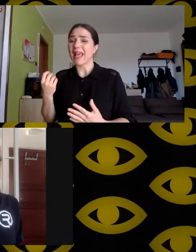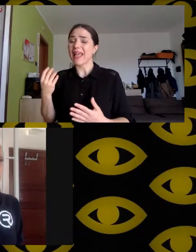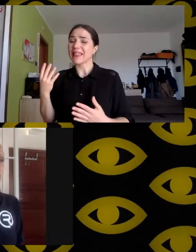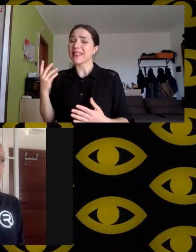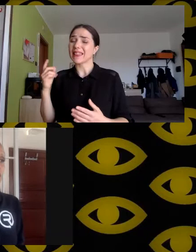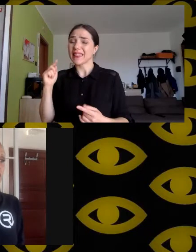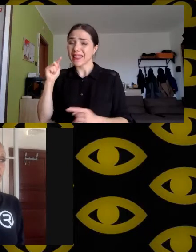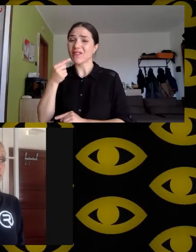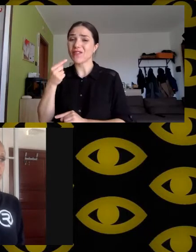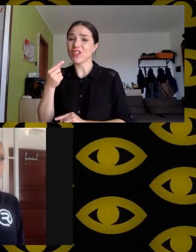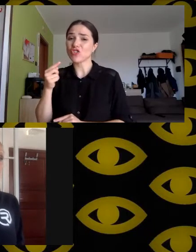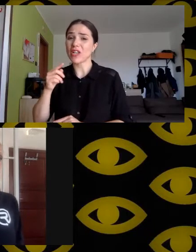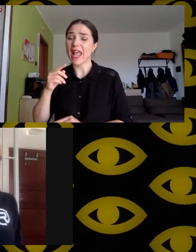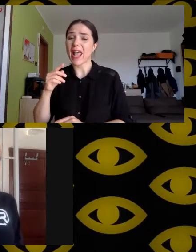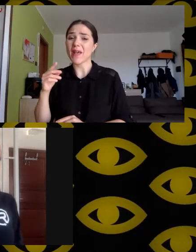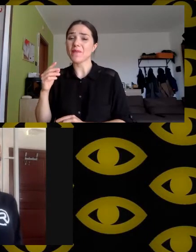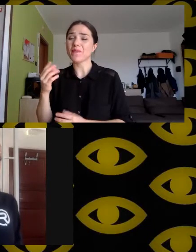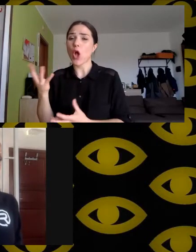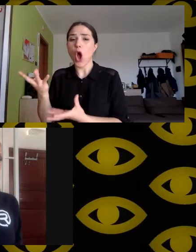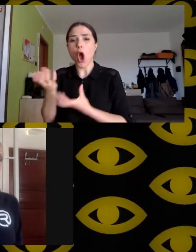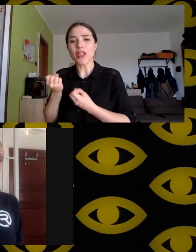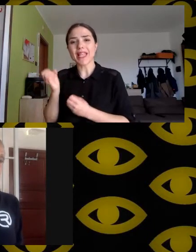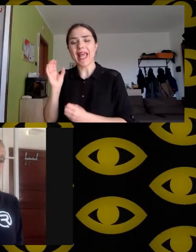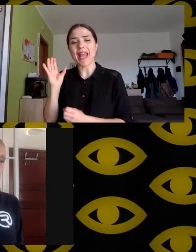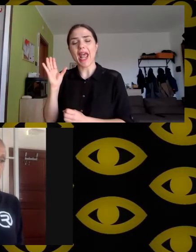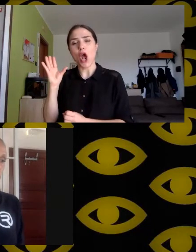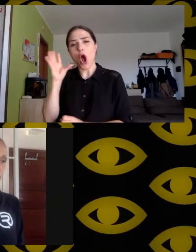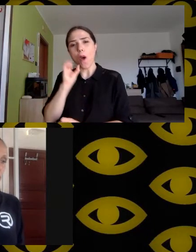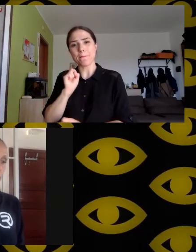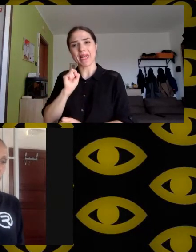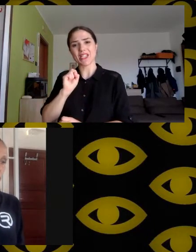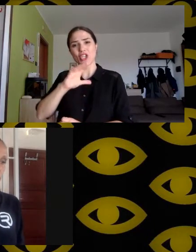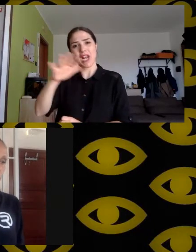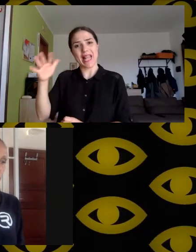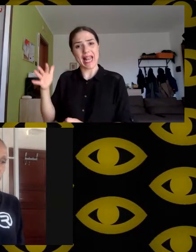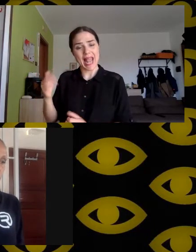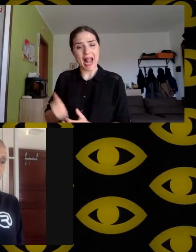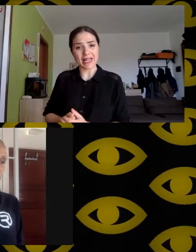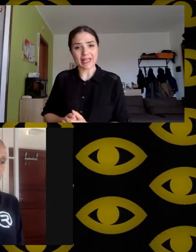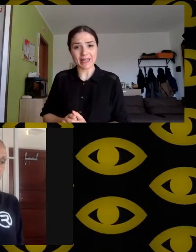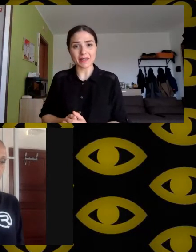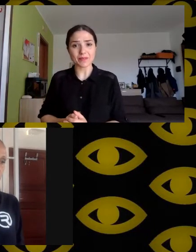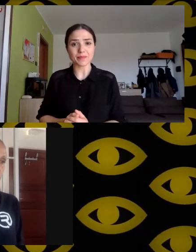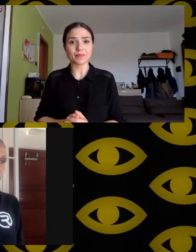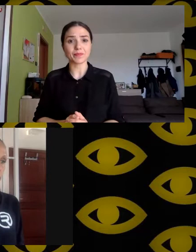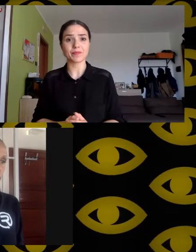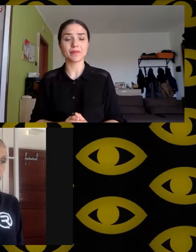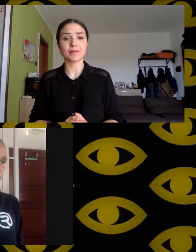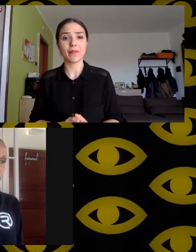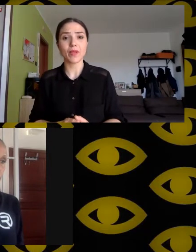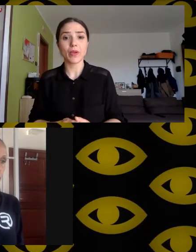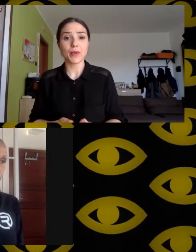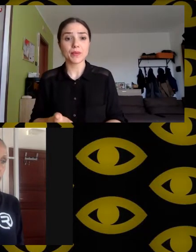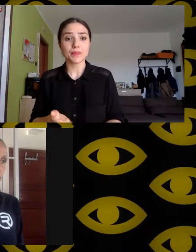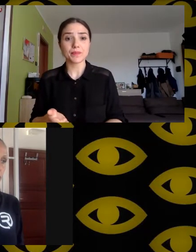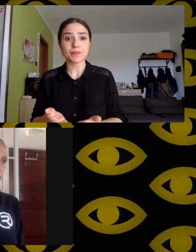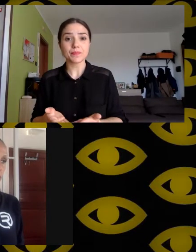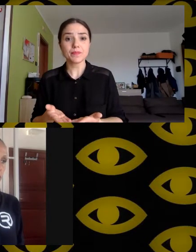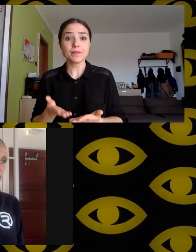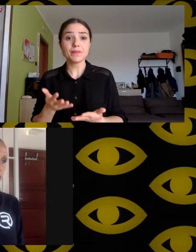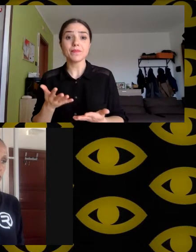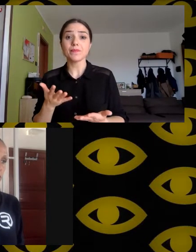avendo questa non è una fortuna, perché te la sei forse guadagnata, però questa capacità di essere